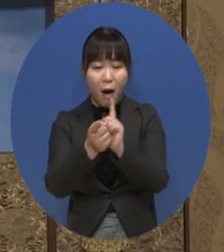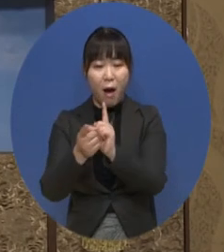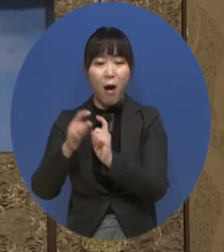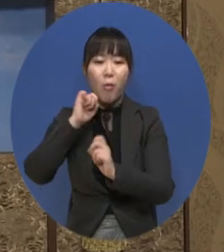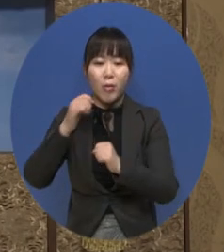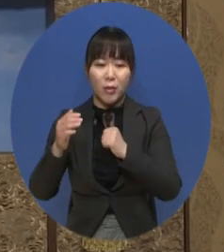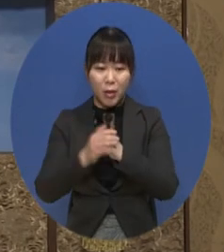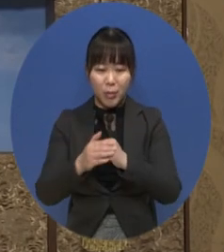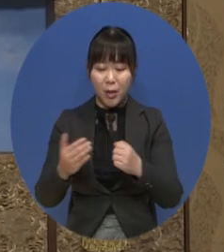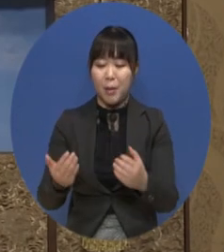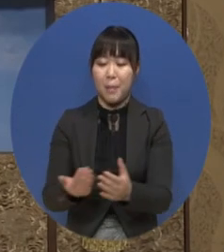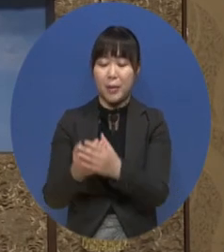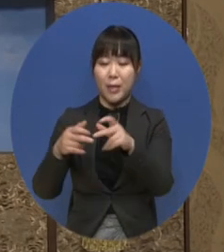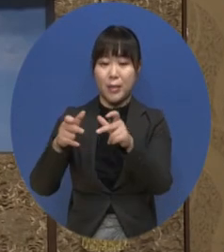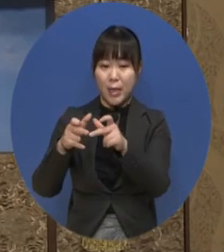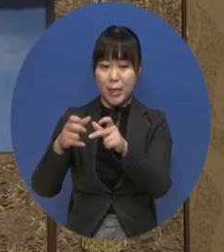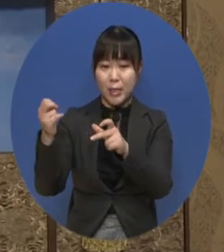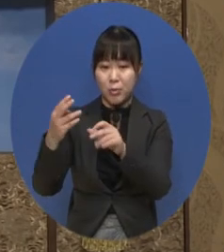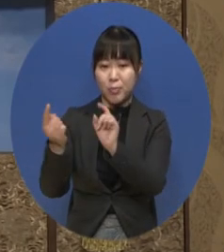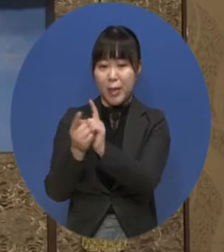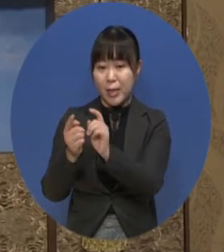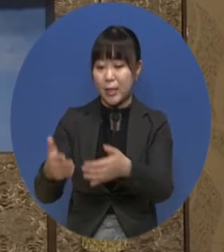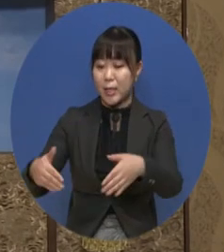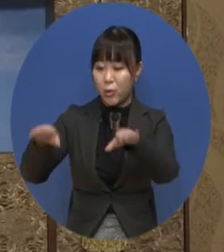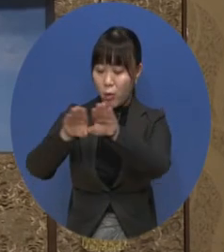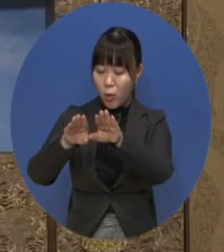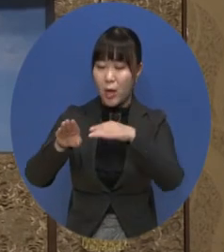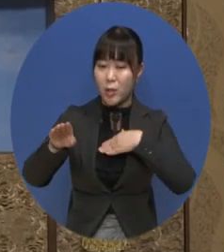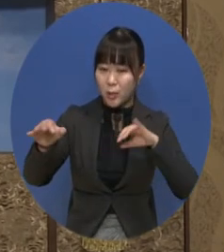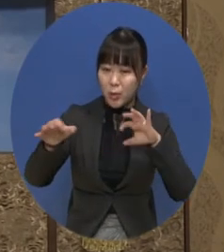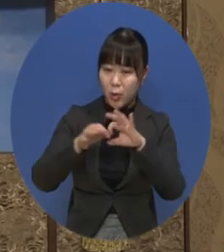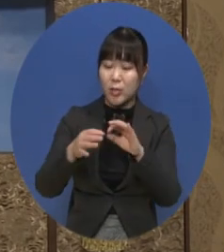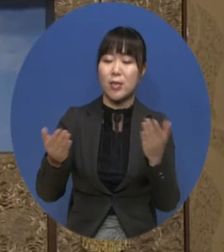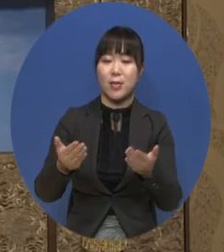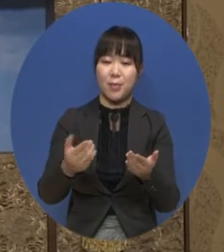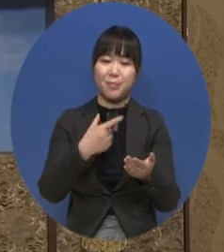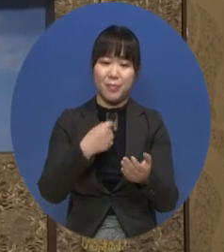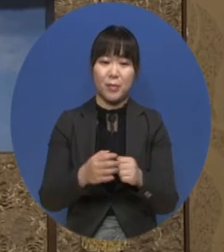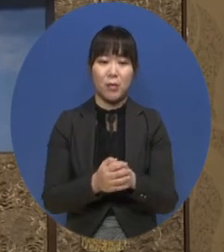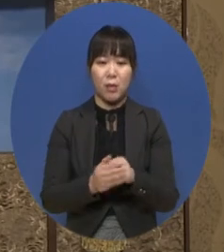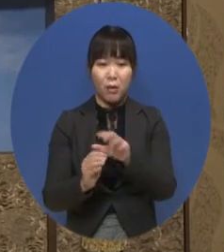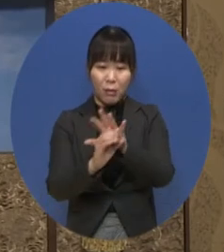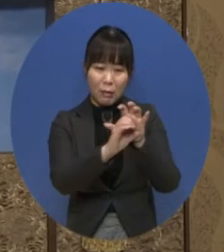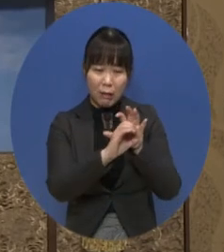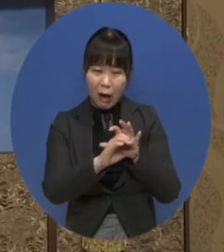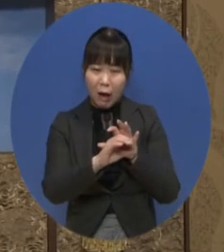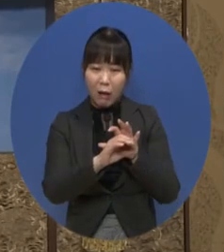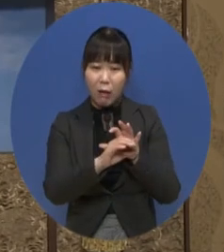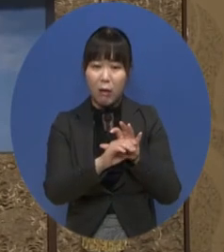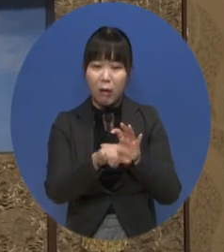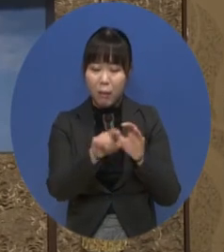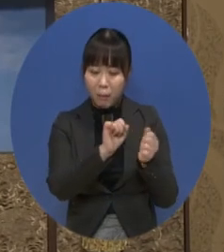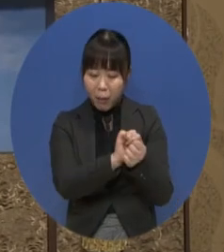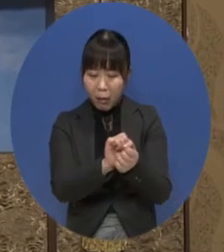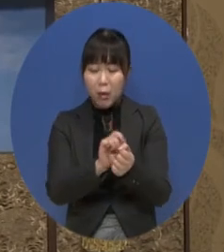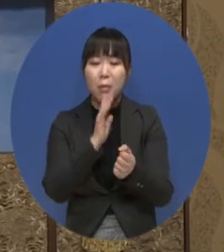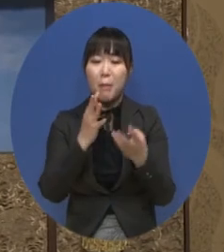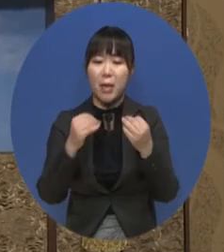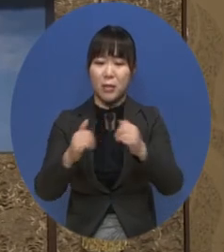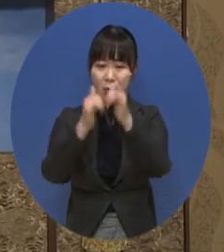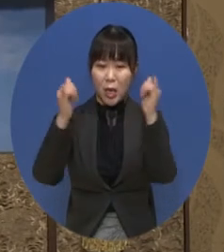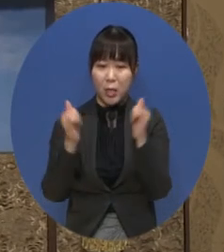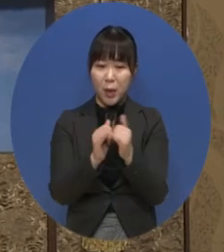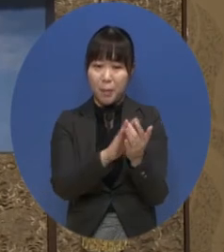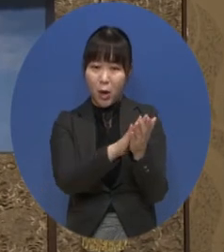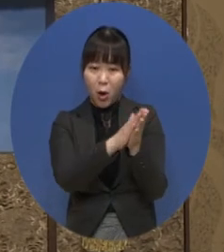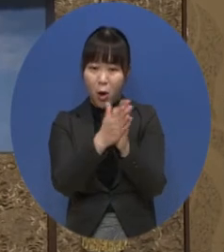때문에 이제 발달장애인을 자주 만나는 기관과 일을 하는 건데 사실 이 코로나19 감염병이 많은 사회적인